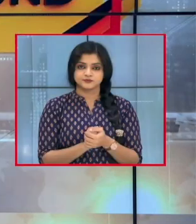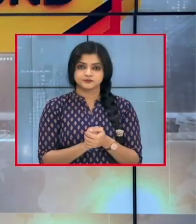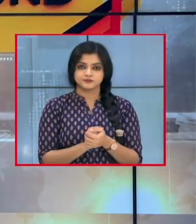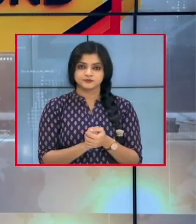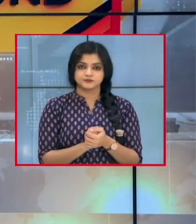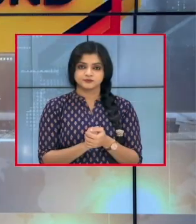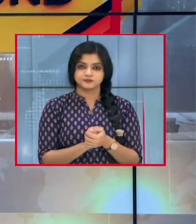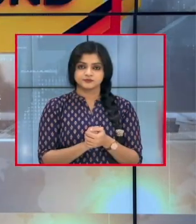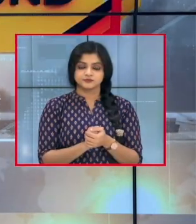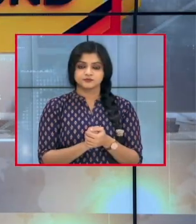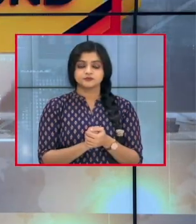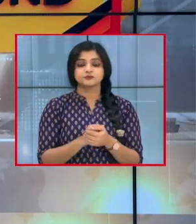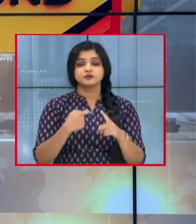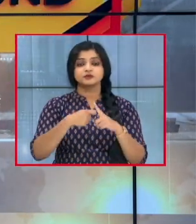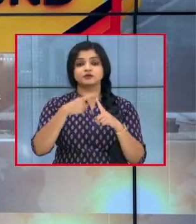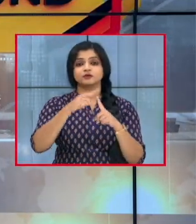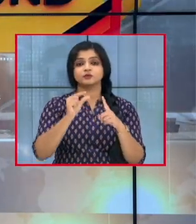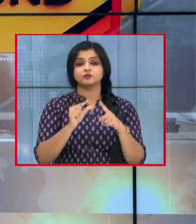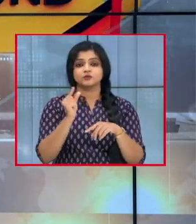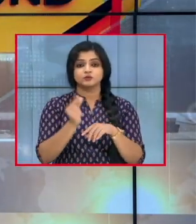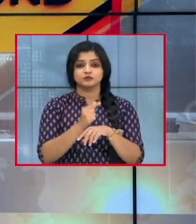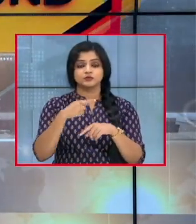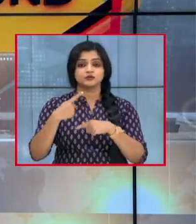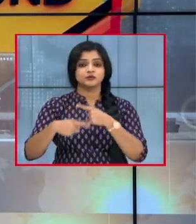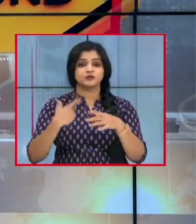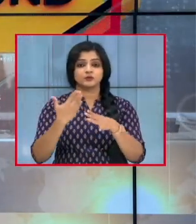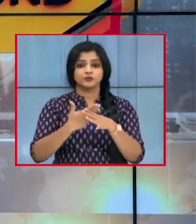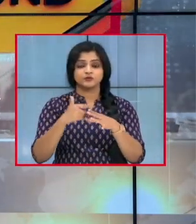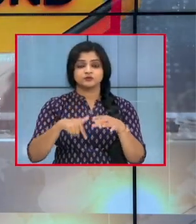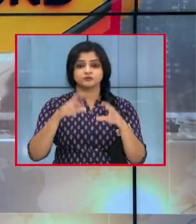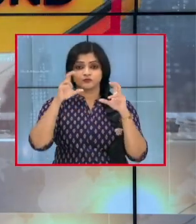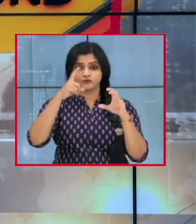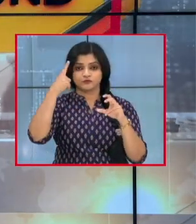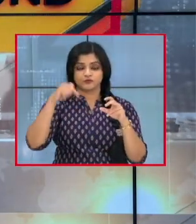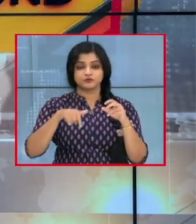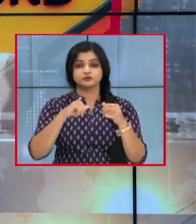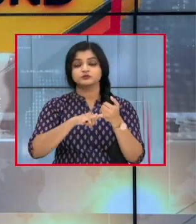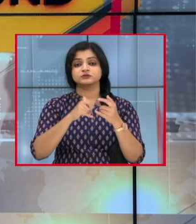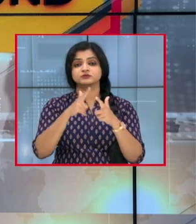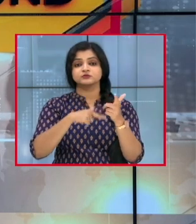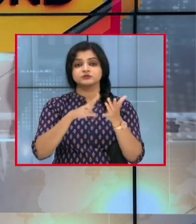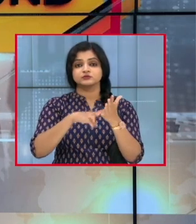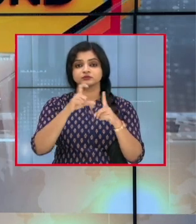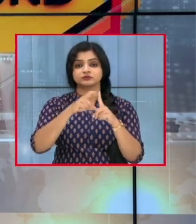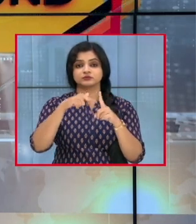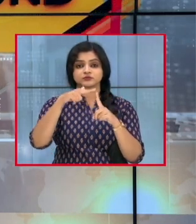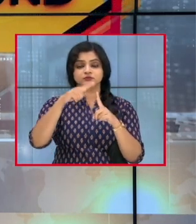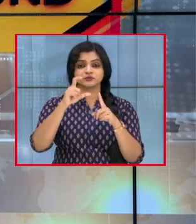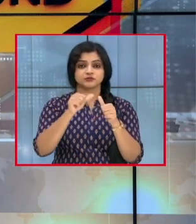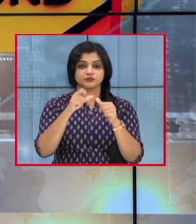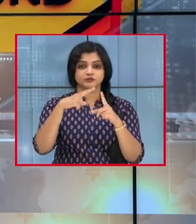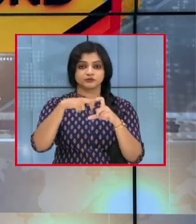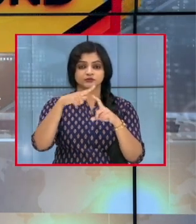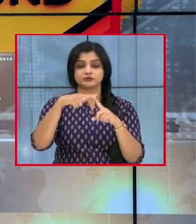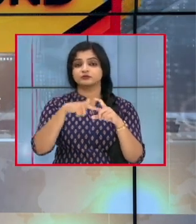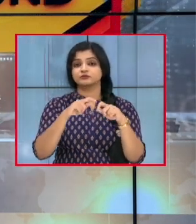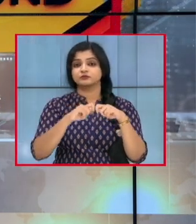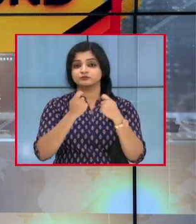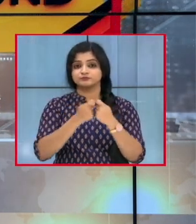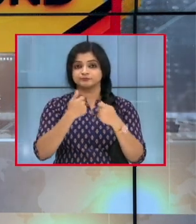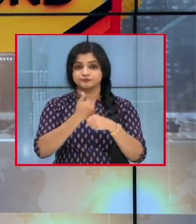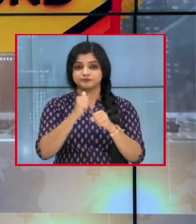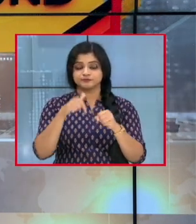നൽകിയത്. സാങ്കേതിക സർവകലാശാലയിൽ ദൈനംദിന പ്രവർത്തനങ്ങൾ നിരീക്ഷിക്കാൻ സിൻഡിക്കേറ്റ് ഉപസമിതി രൂപീകരിച്ച നടപടി ഗവർണർ